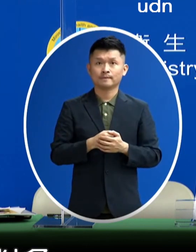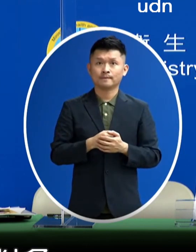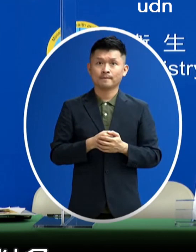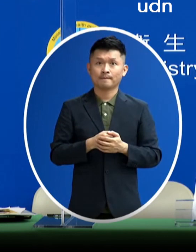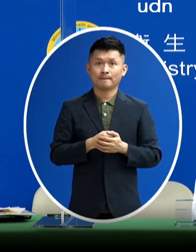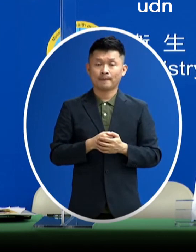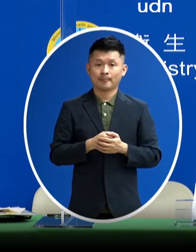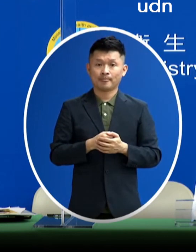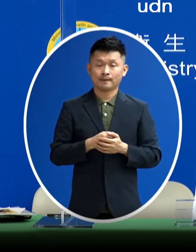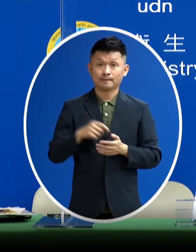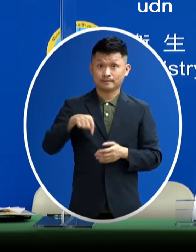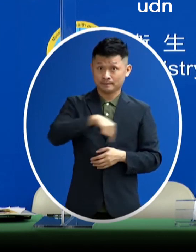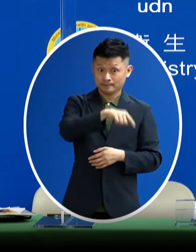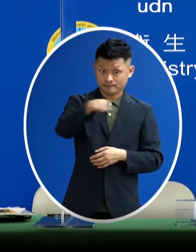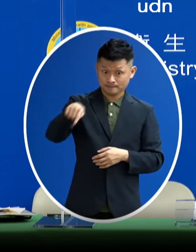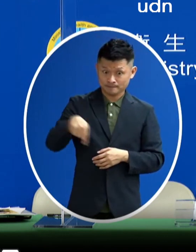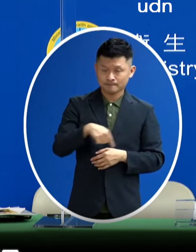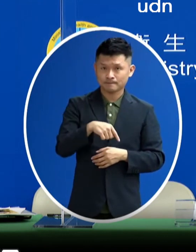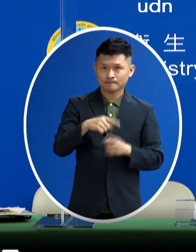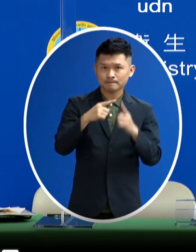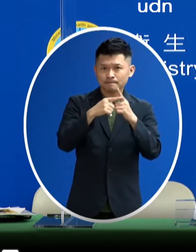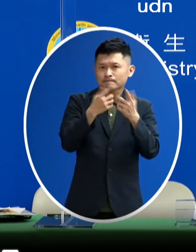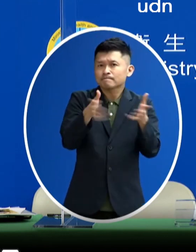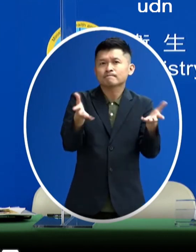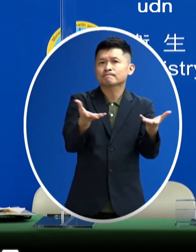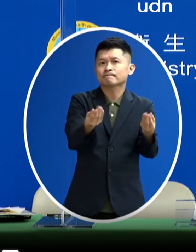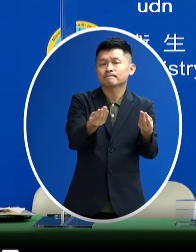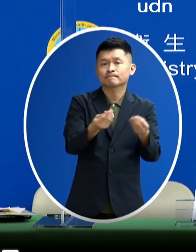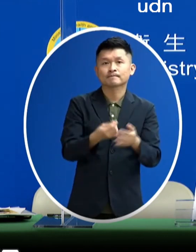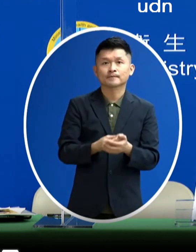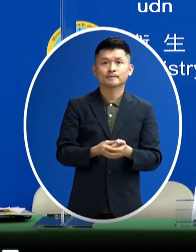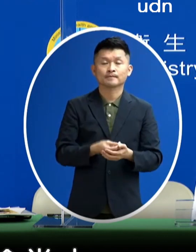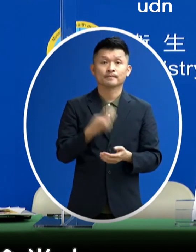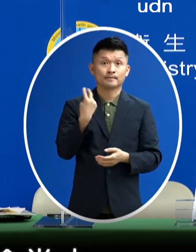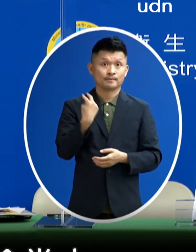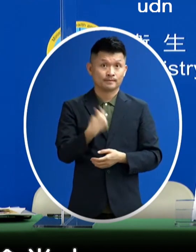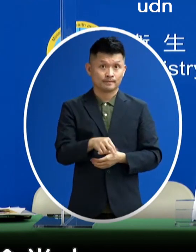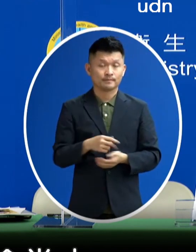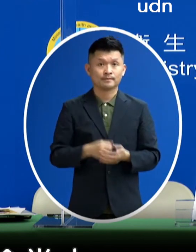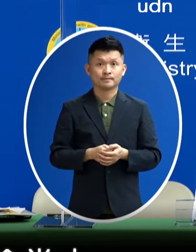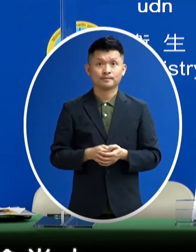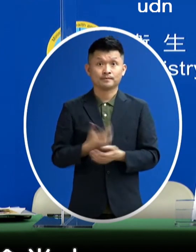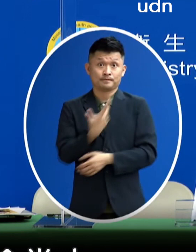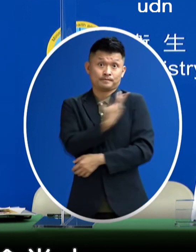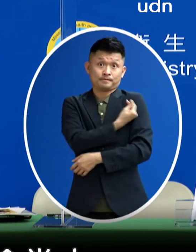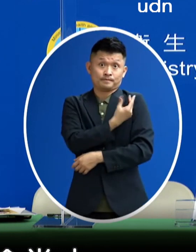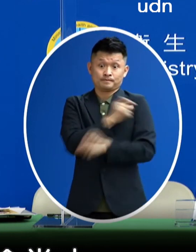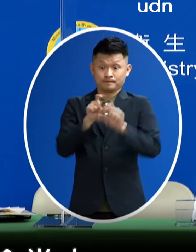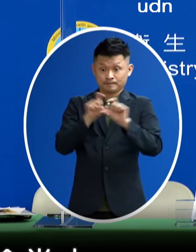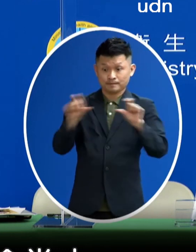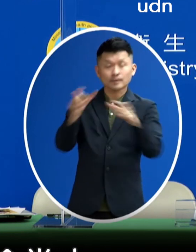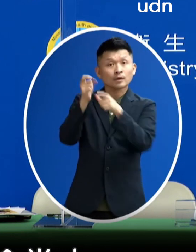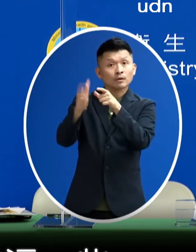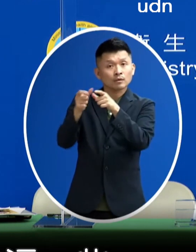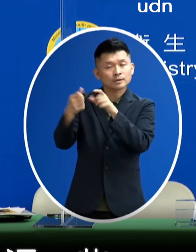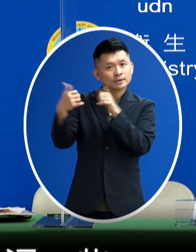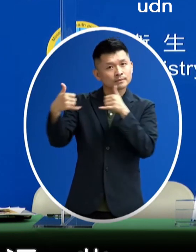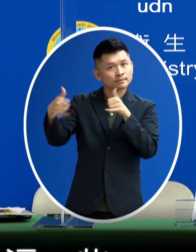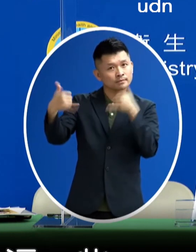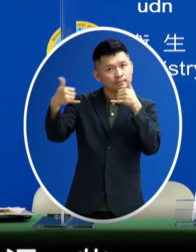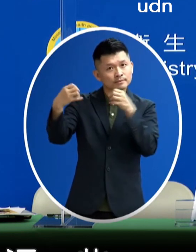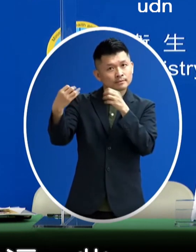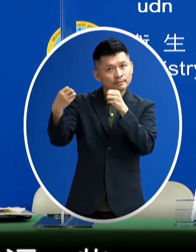的对象其实是蛮有限的。那另外呢，我们也现在来跟这些的疫苗公司在接洽当中，那目